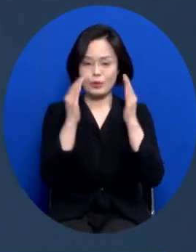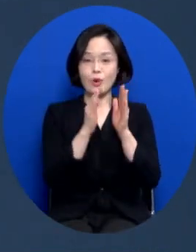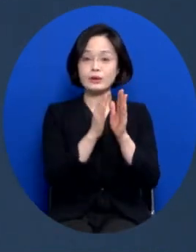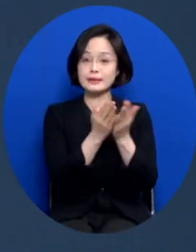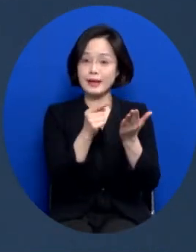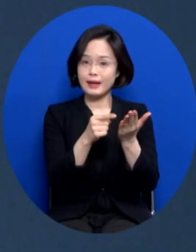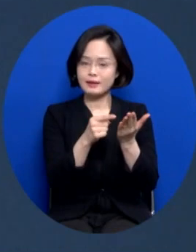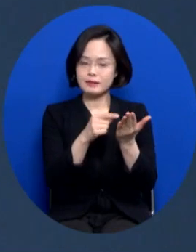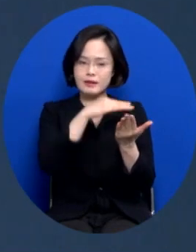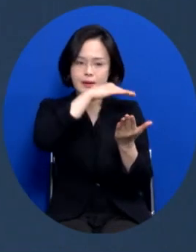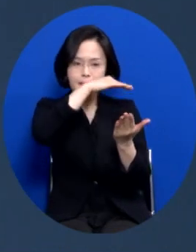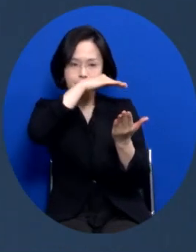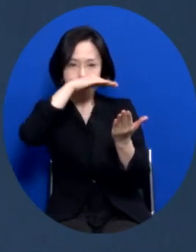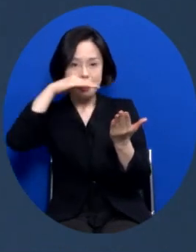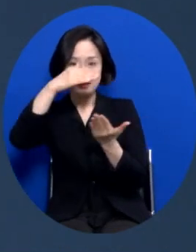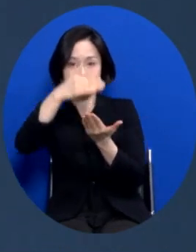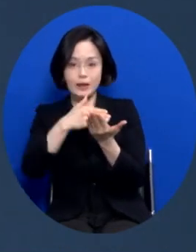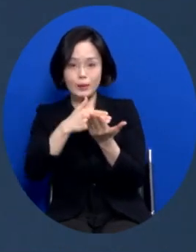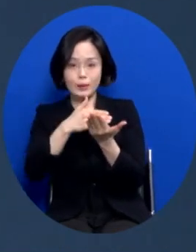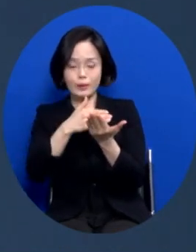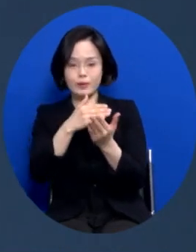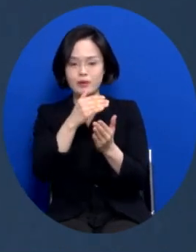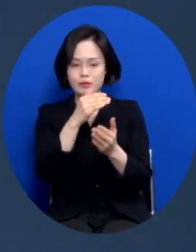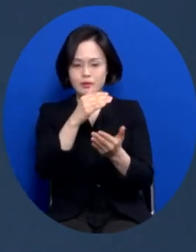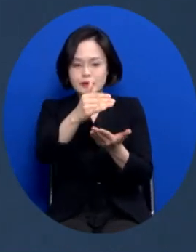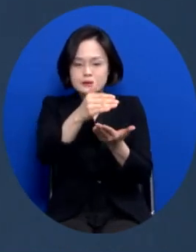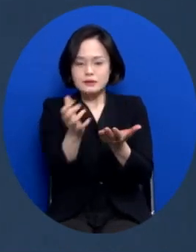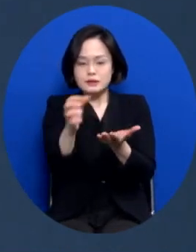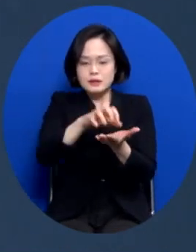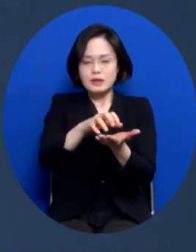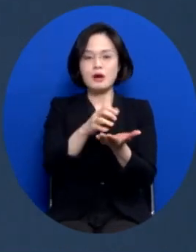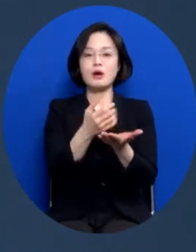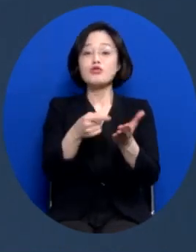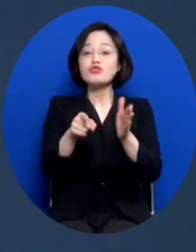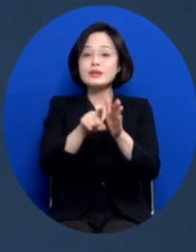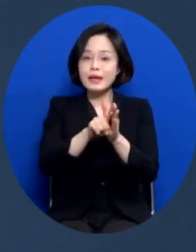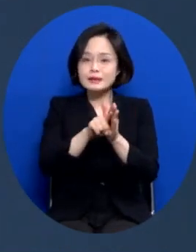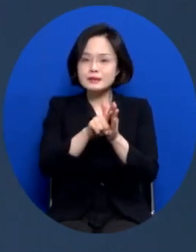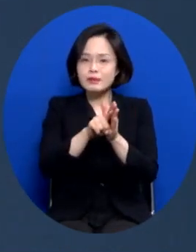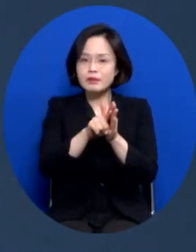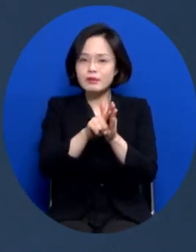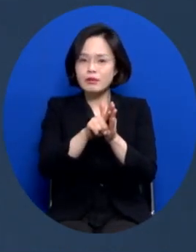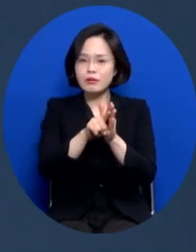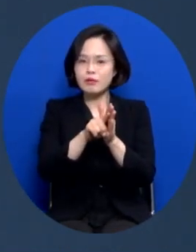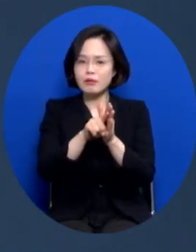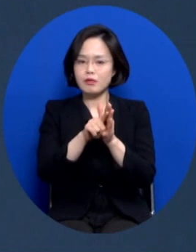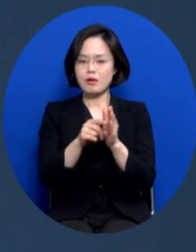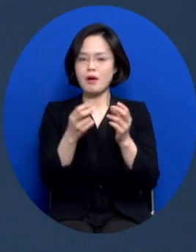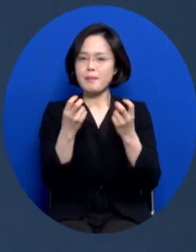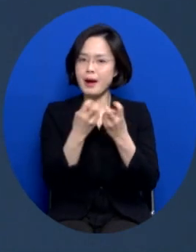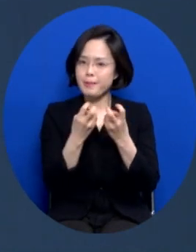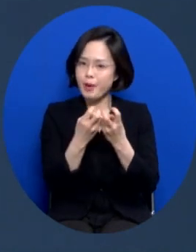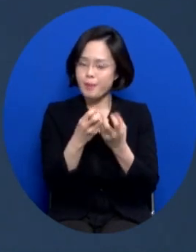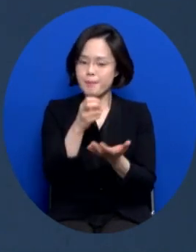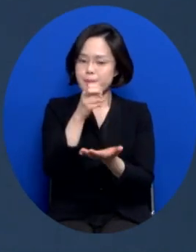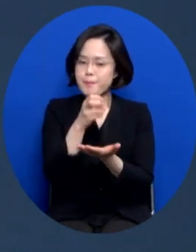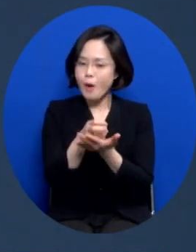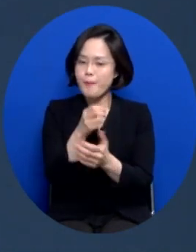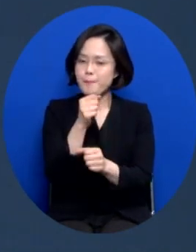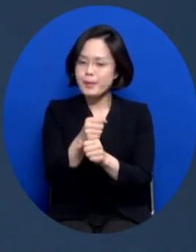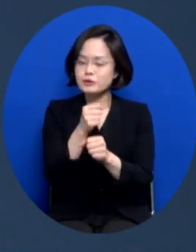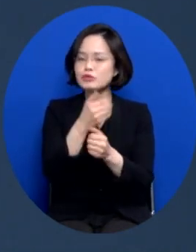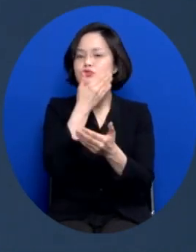나가게 저희들이 권고할 작정이고요 또 우리 신학대학이나 이런 기관에 인권